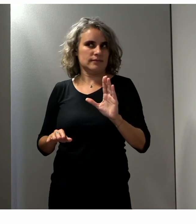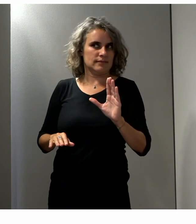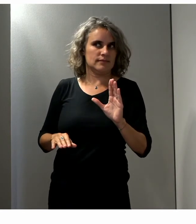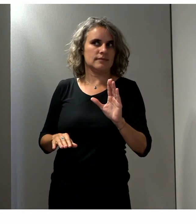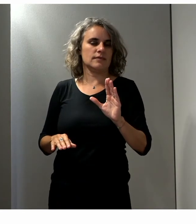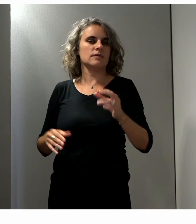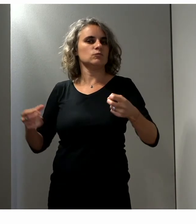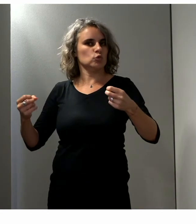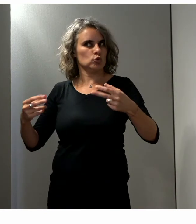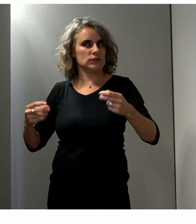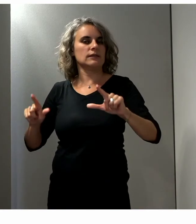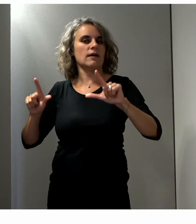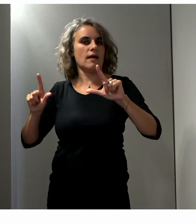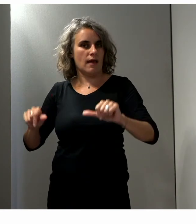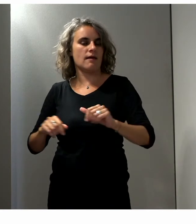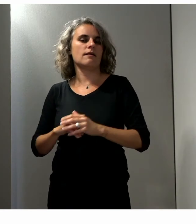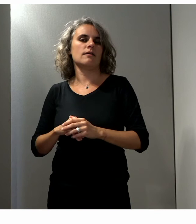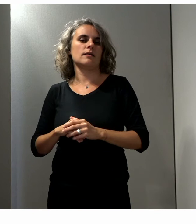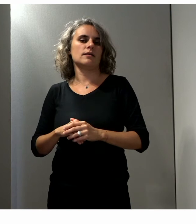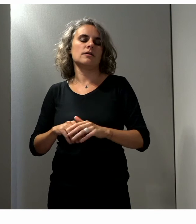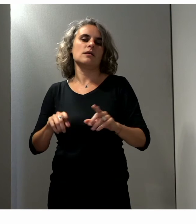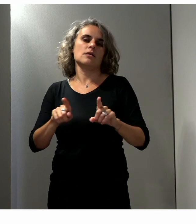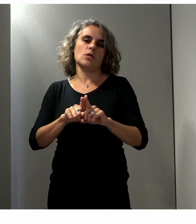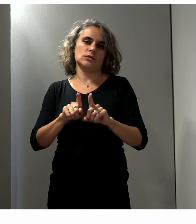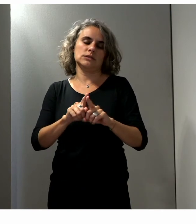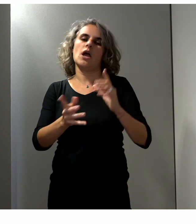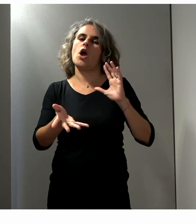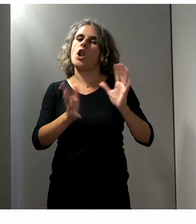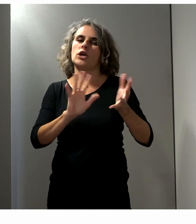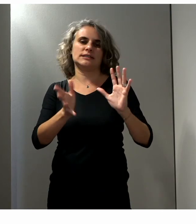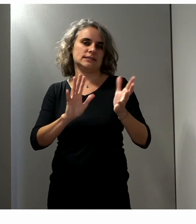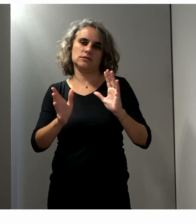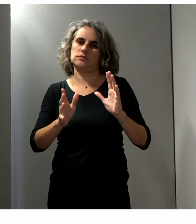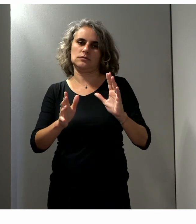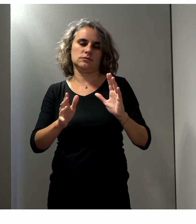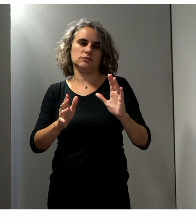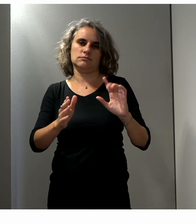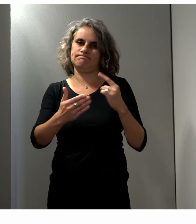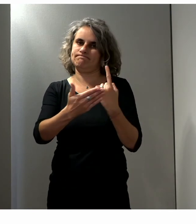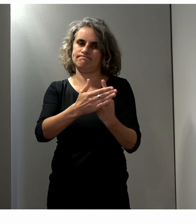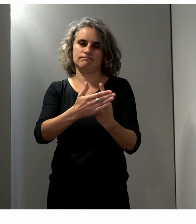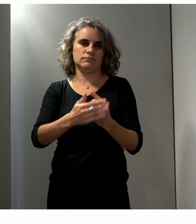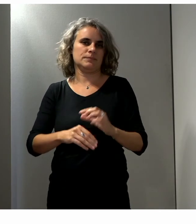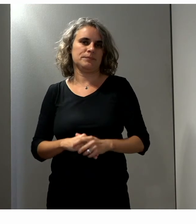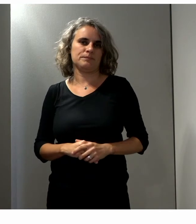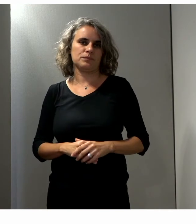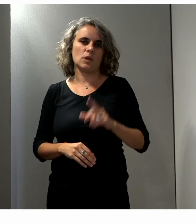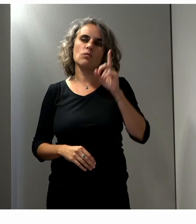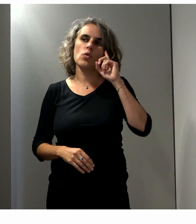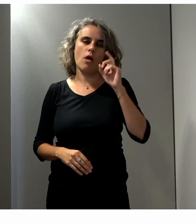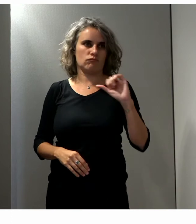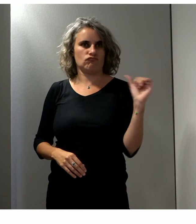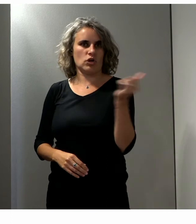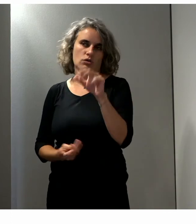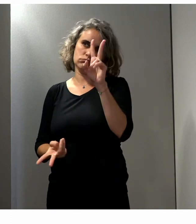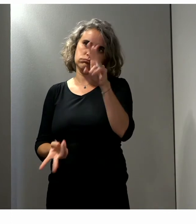traités par le sous-titrage et l'utilisation de la langue des signes de la même façon, pour que chacun puisse connaître